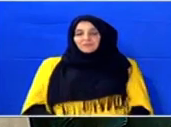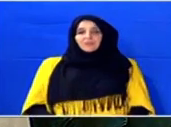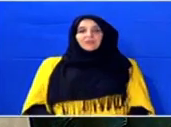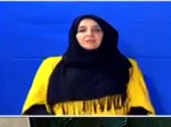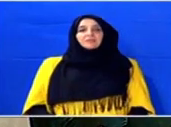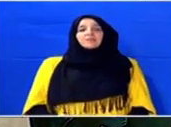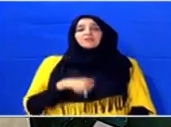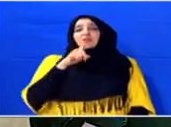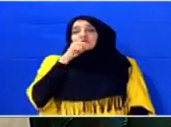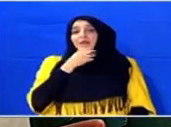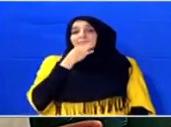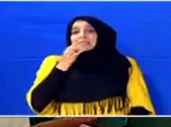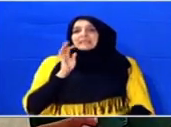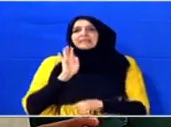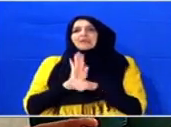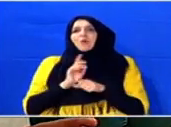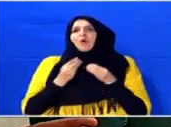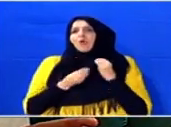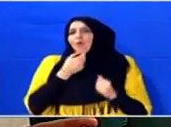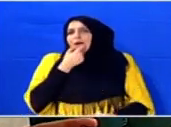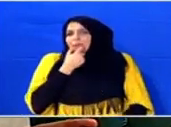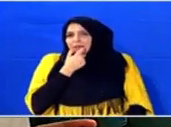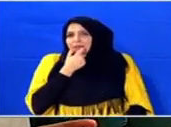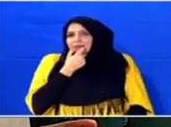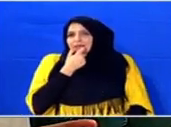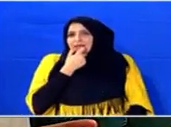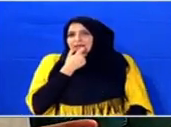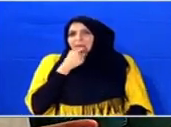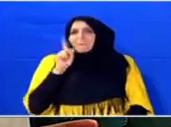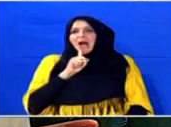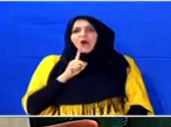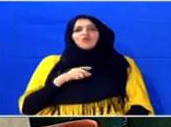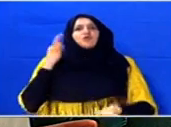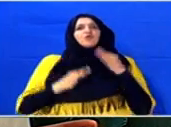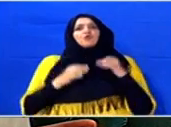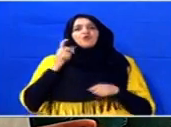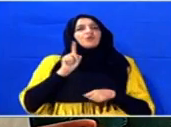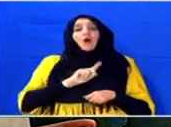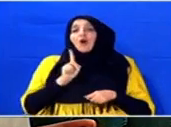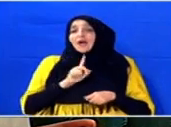حكما هذه صفه ثناء ومدح